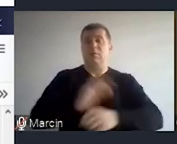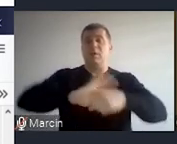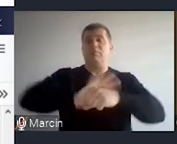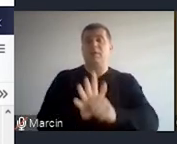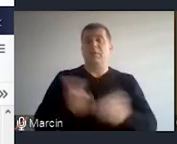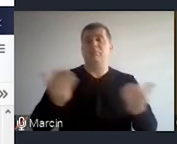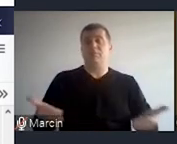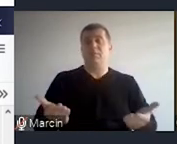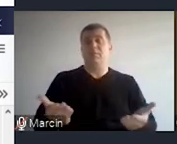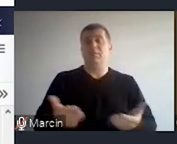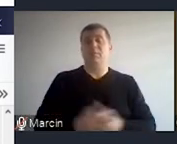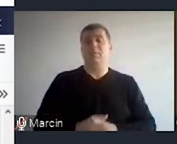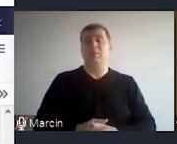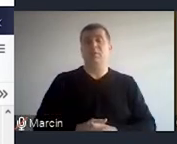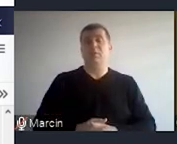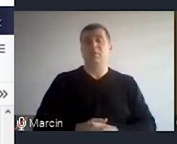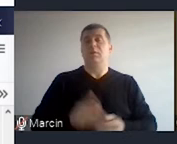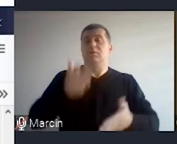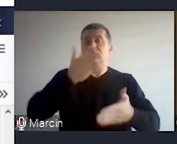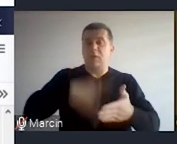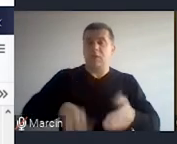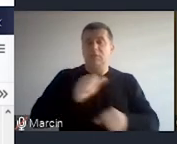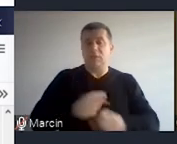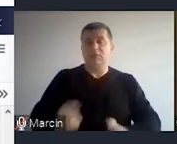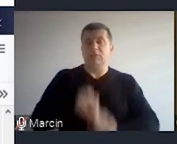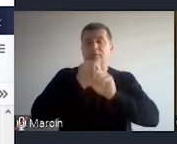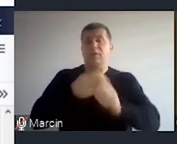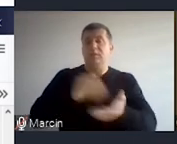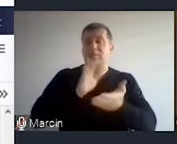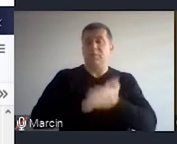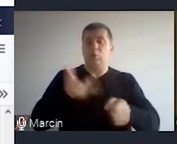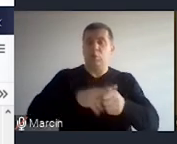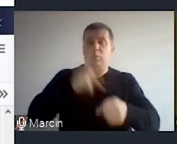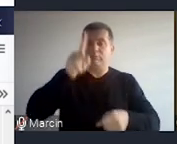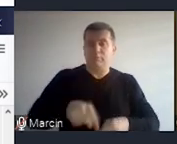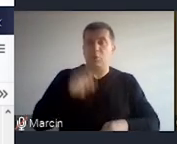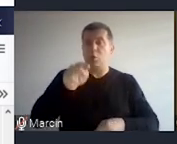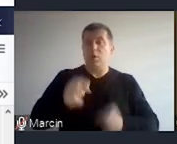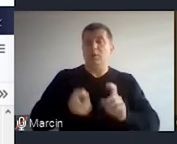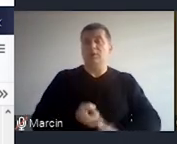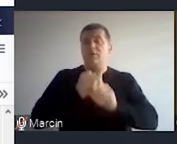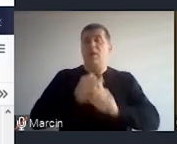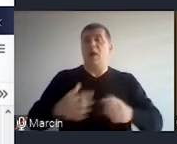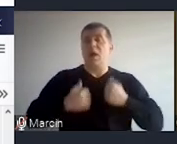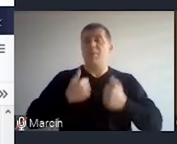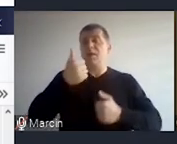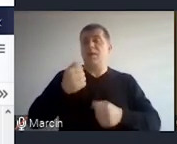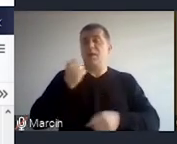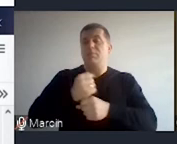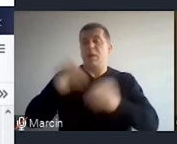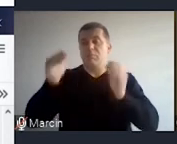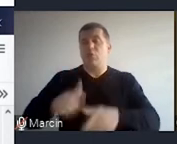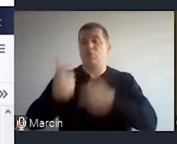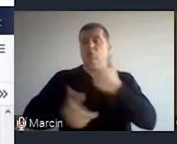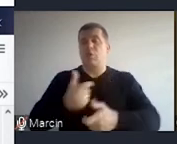pandemii w takiej formule i częściowo zawieszono zapisy, to ten zapis zawieszono, żeby jeden pracownik mógł